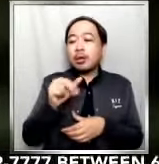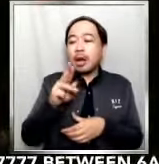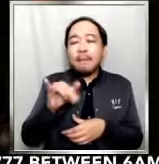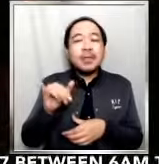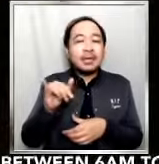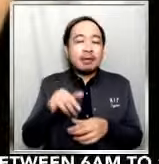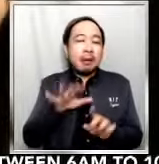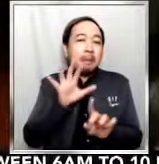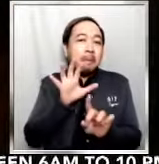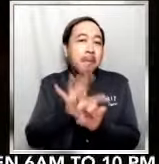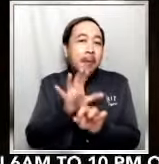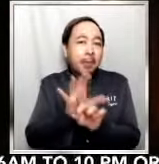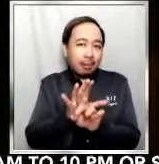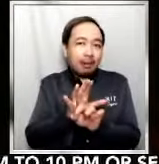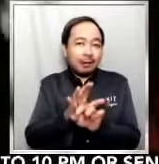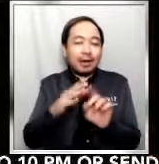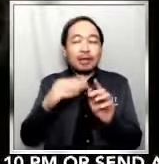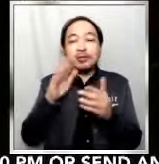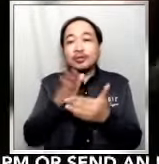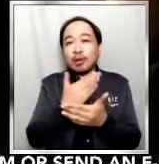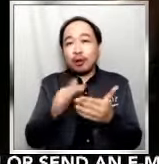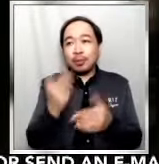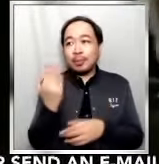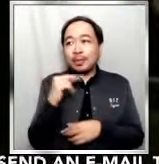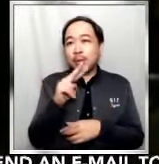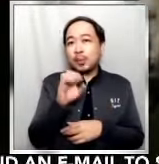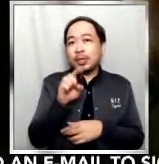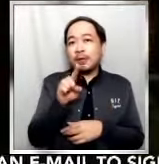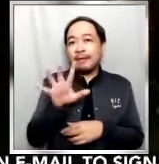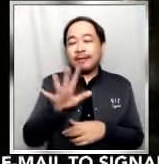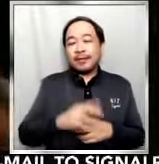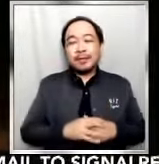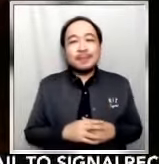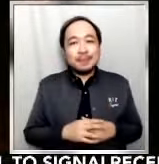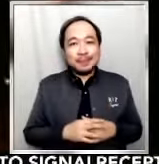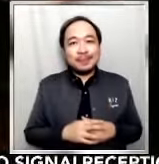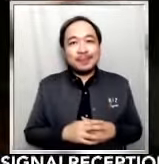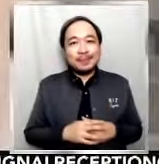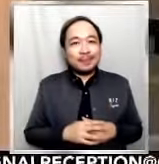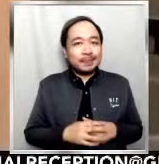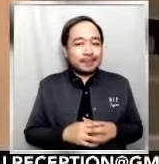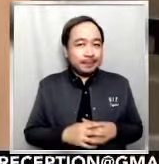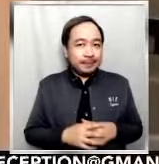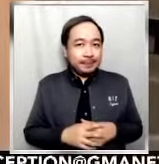2015. Nelson Canlas, updated sa Showbiz Happenings.